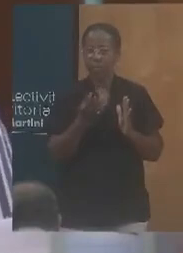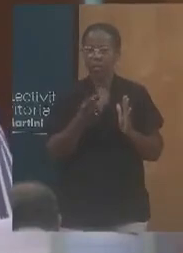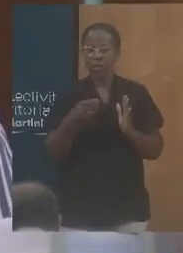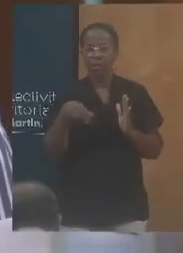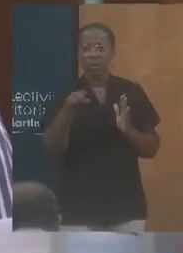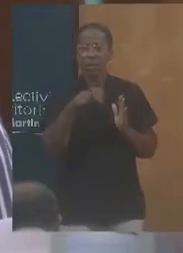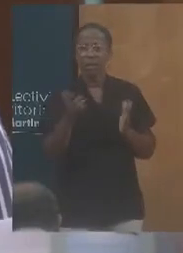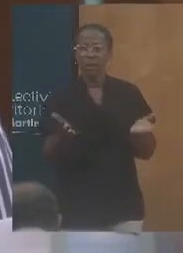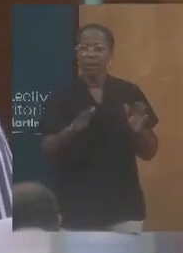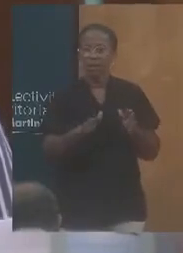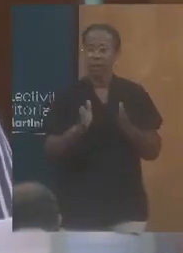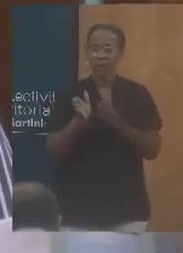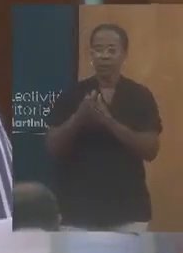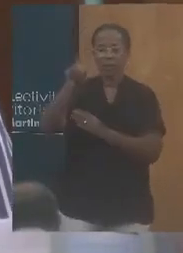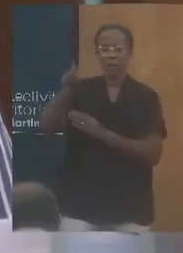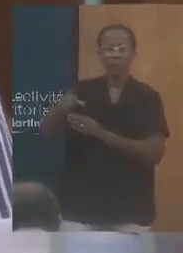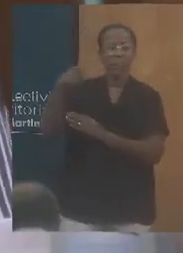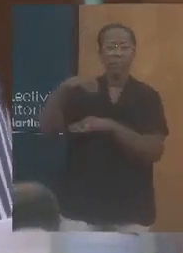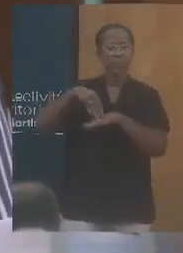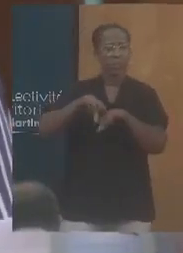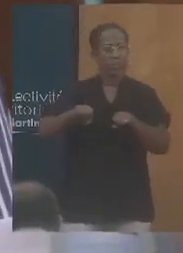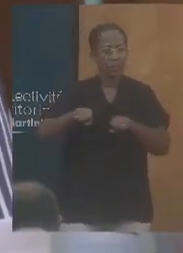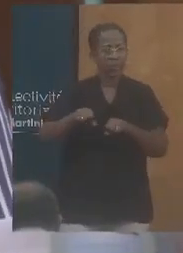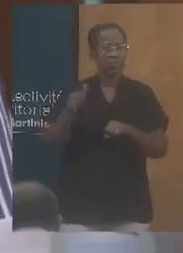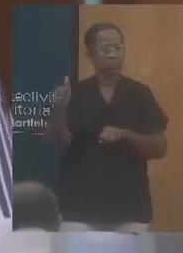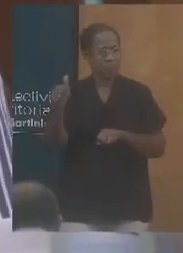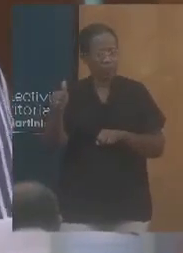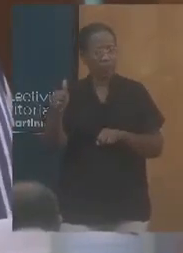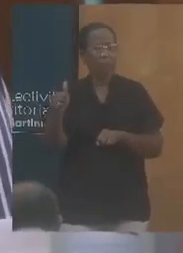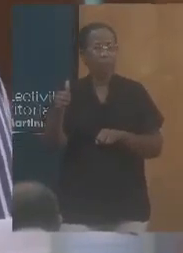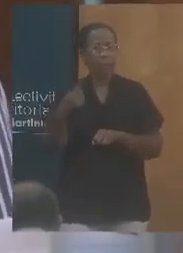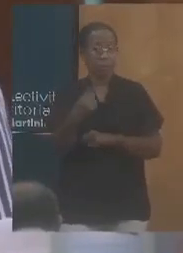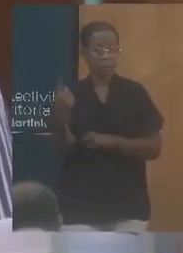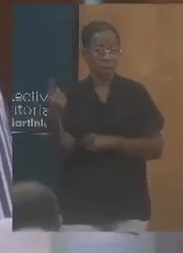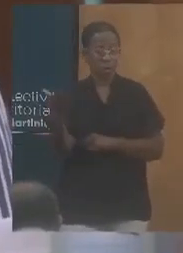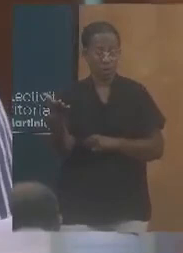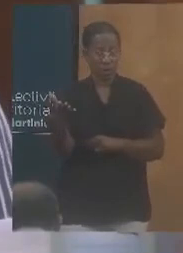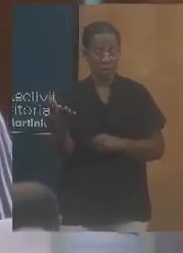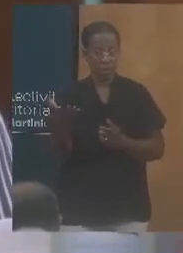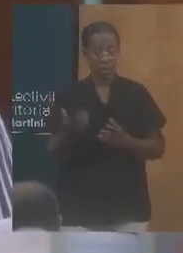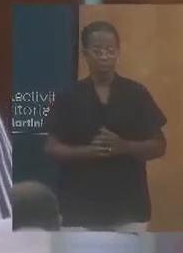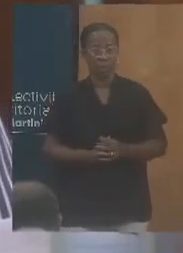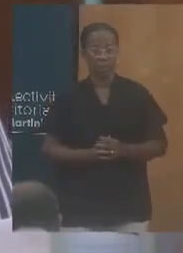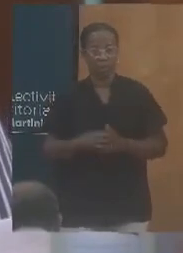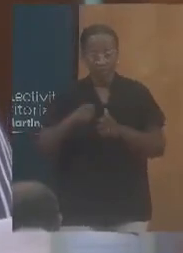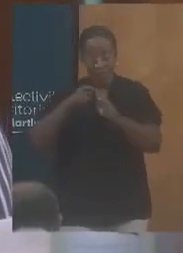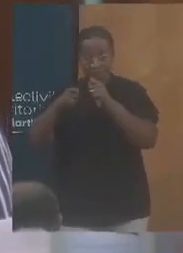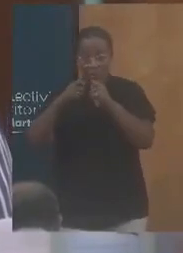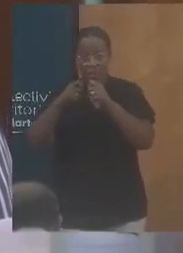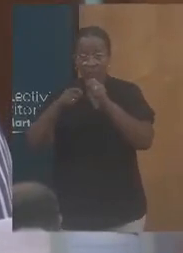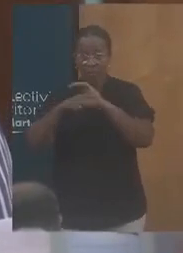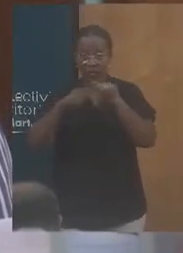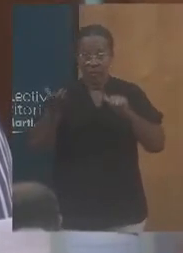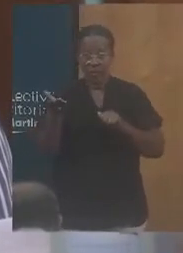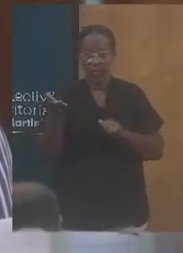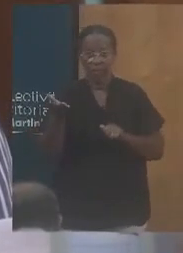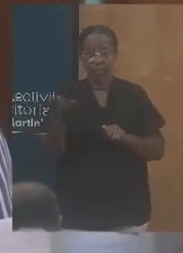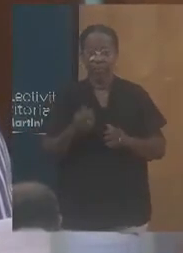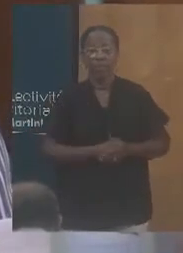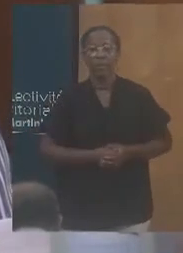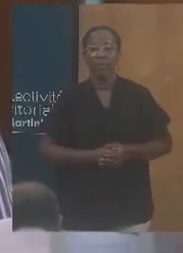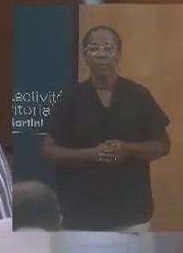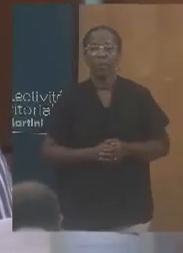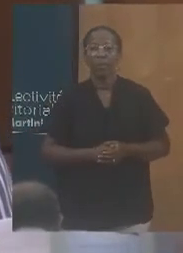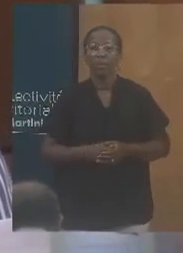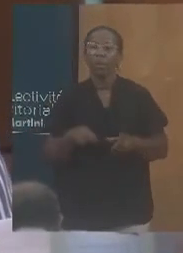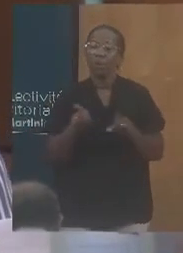mandat au président du Conseil exécutif pour engager tout seul les négociations et un